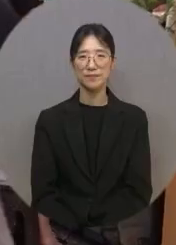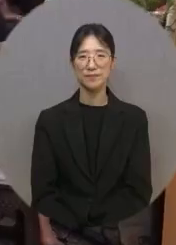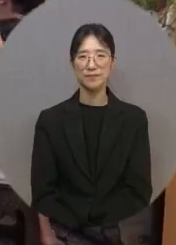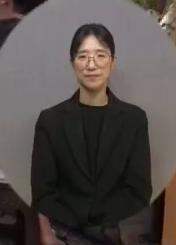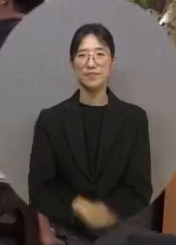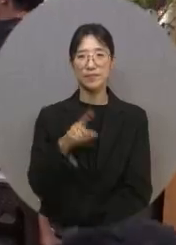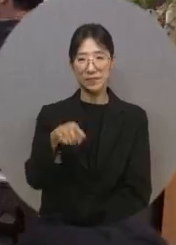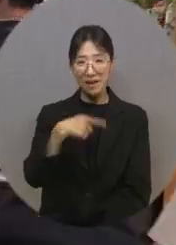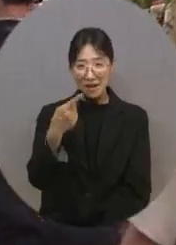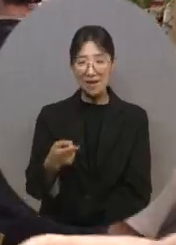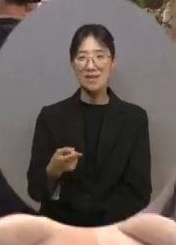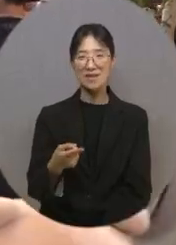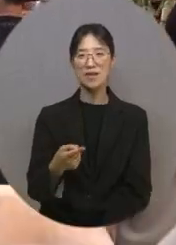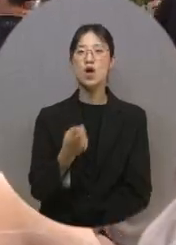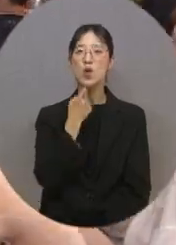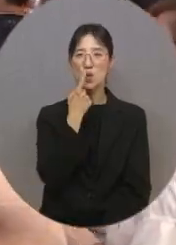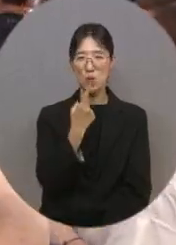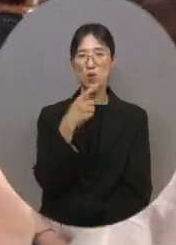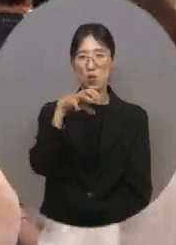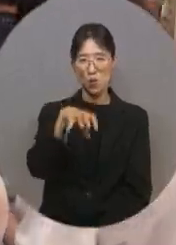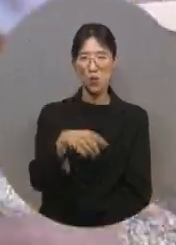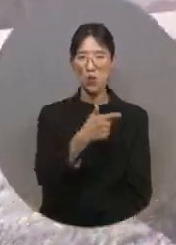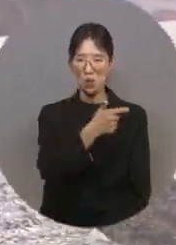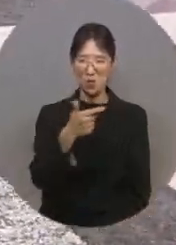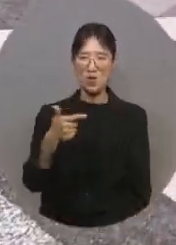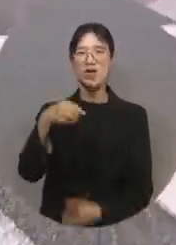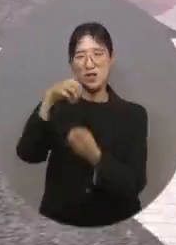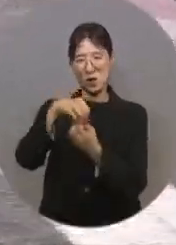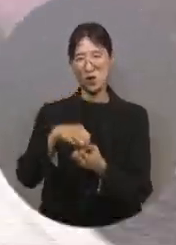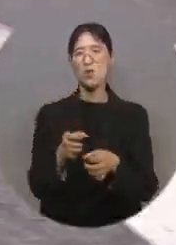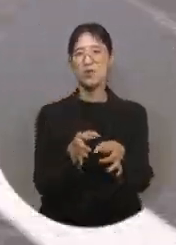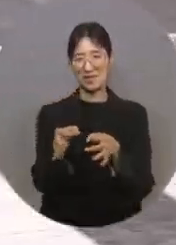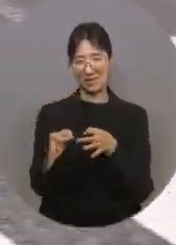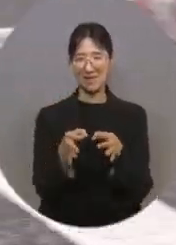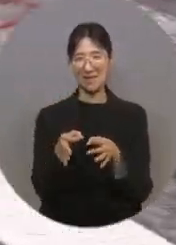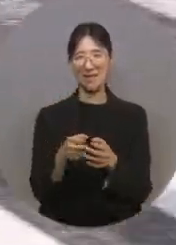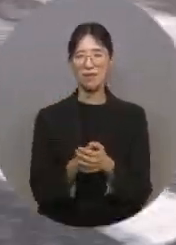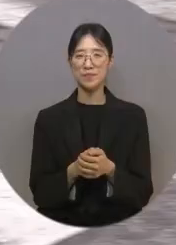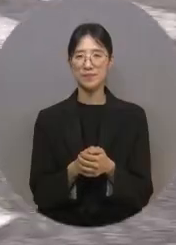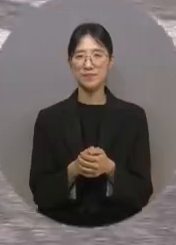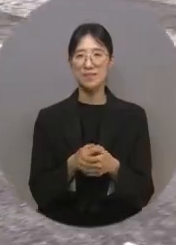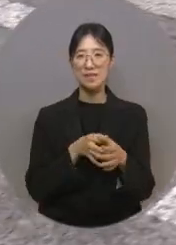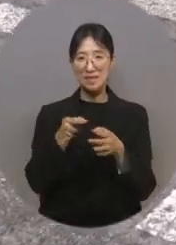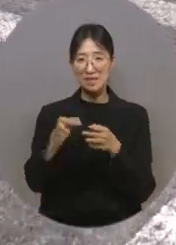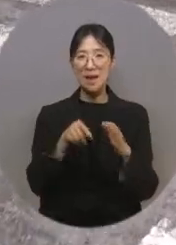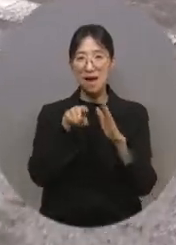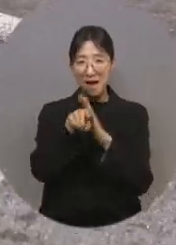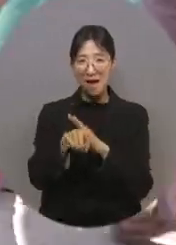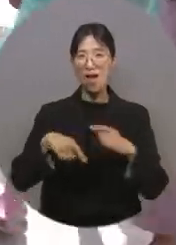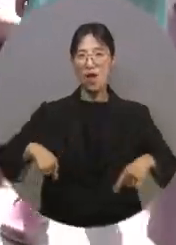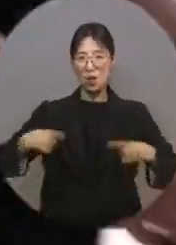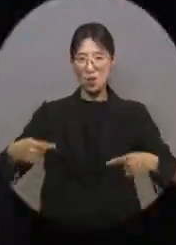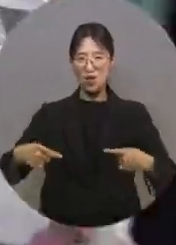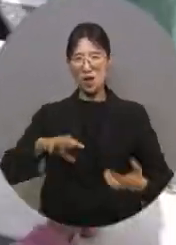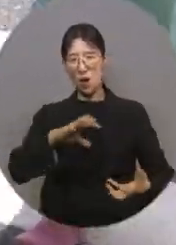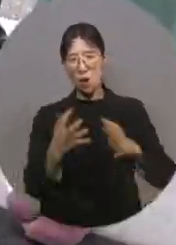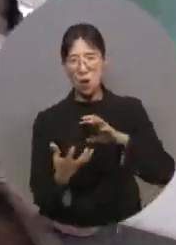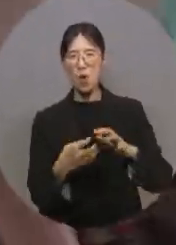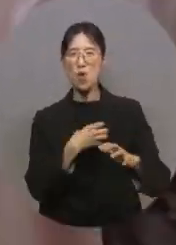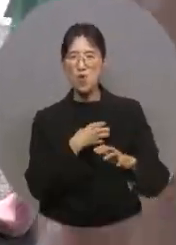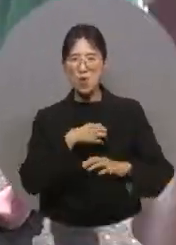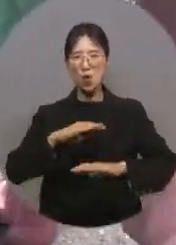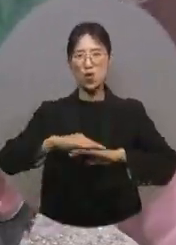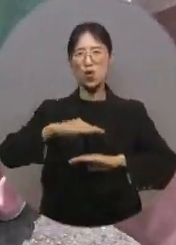이어서 찾아간 곳은 속초에 자리한 대규모 전통시장. 시장으로 가는 길 휠체어가 뒤집어질 수 있는